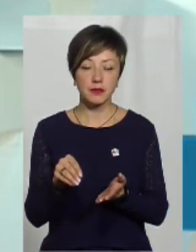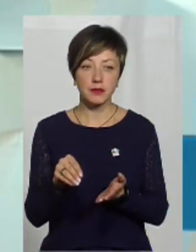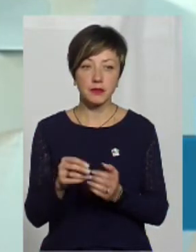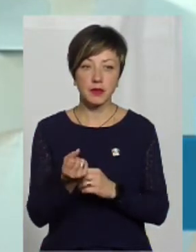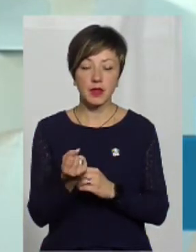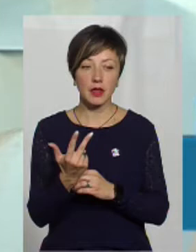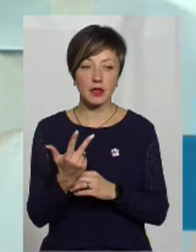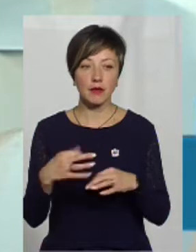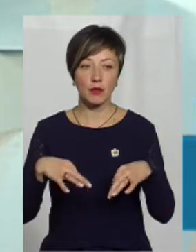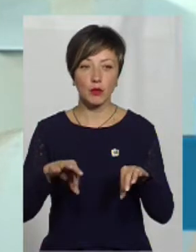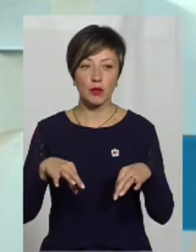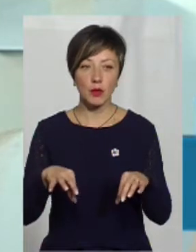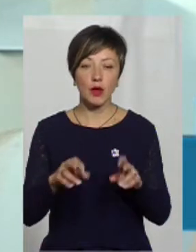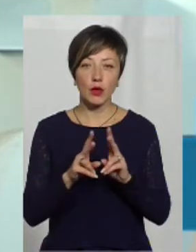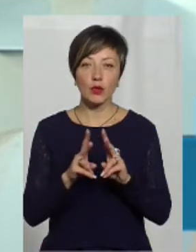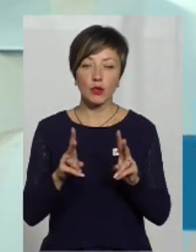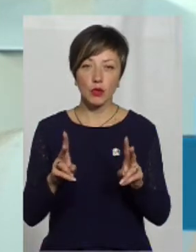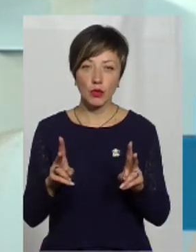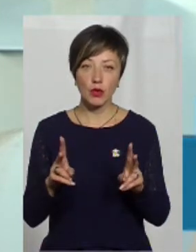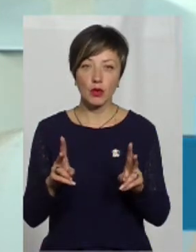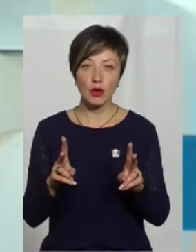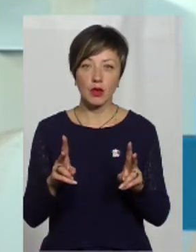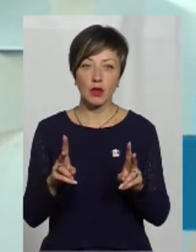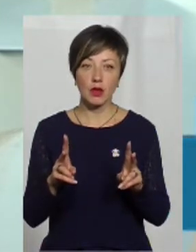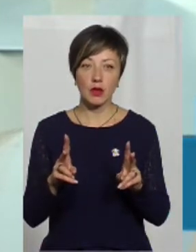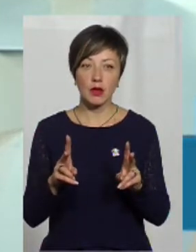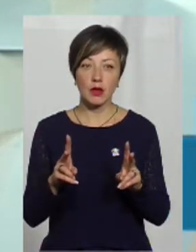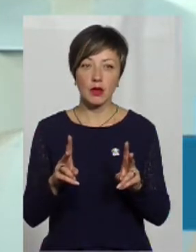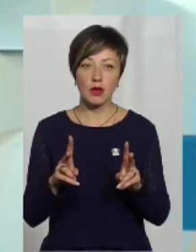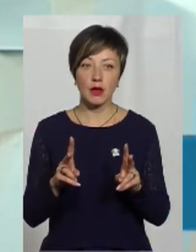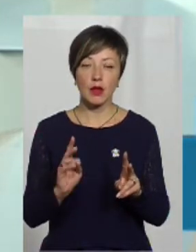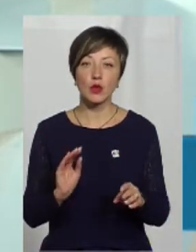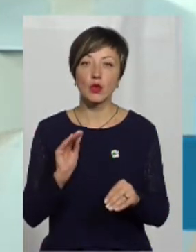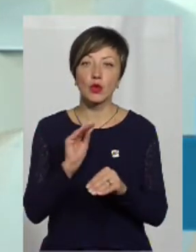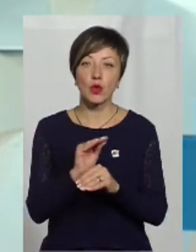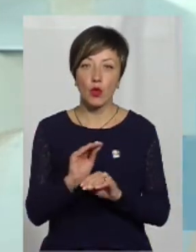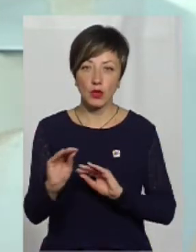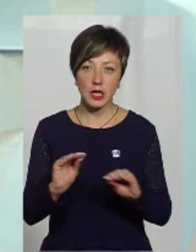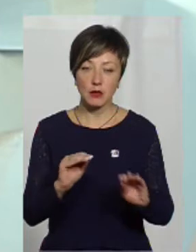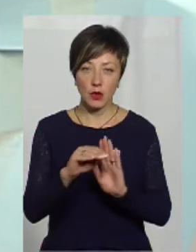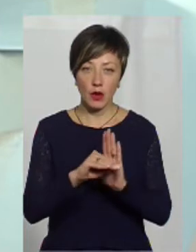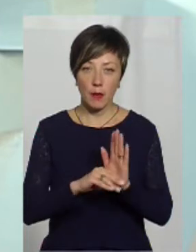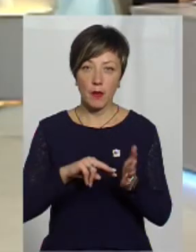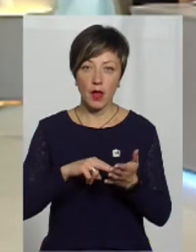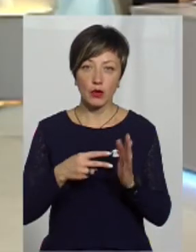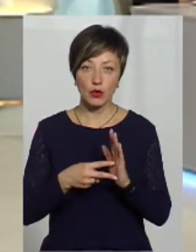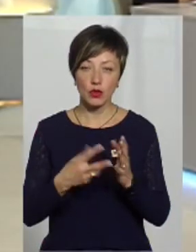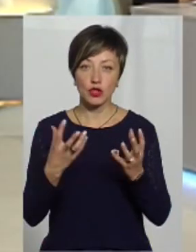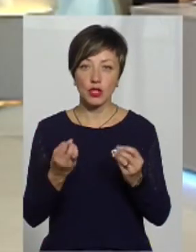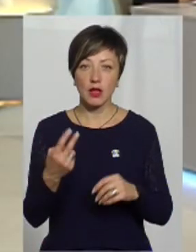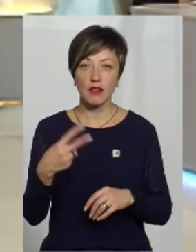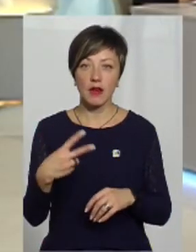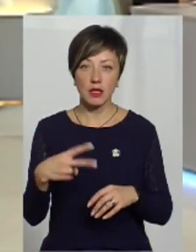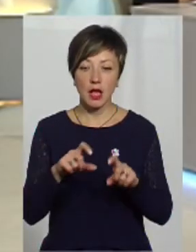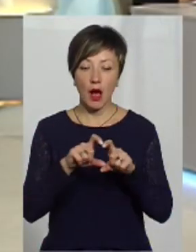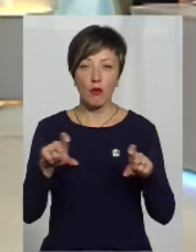Вже 13 автомобілів для тих, як я вже казала, які йдуть за програмою до оснащення. І плануємо, буквально ще